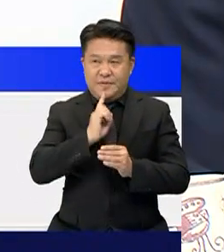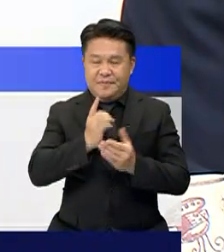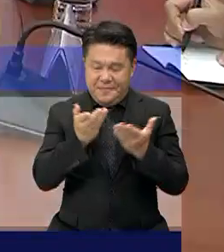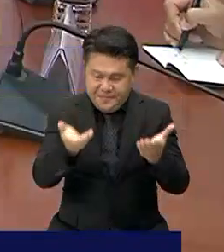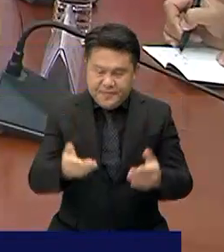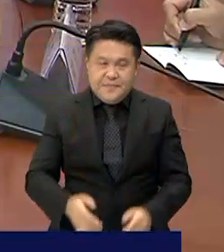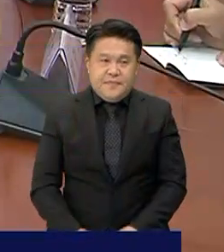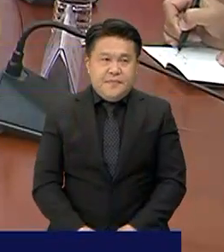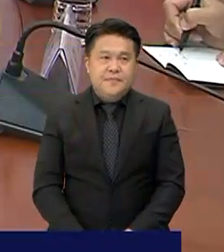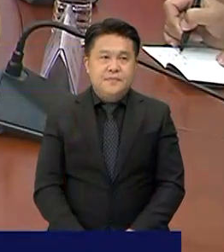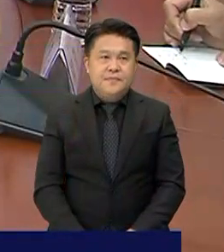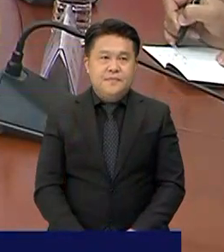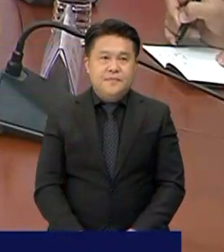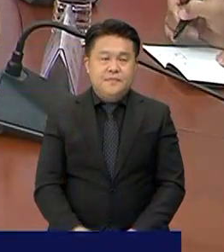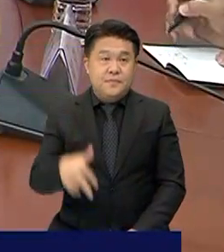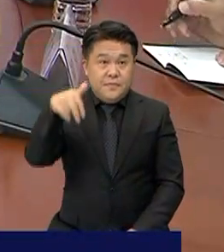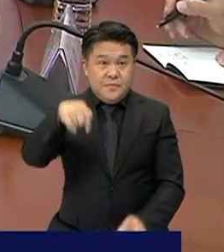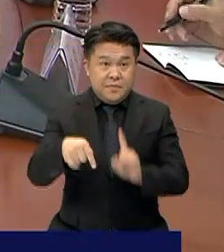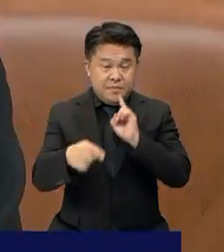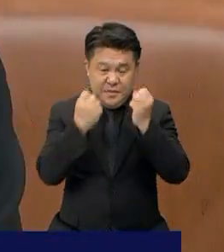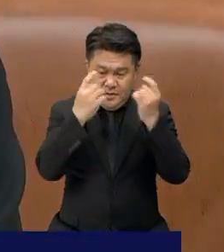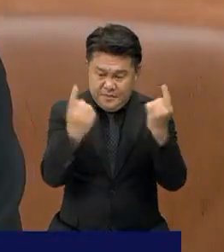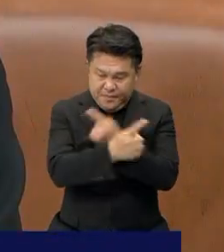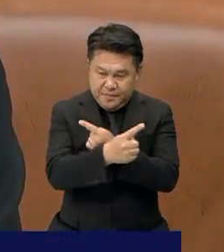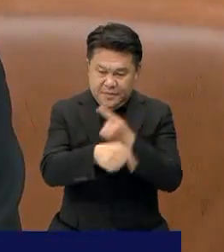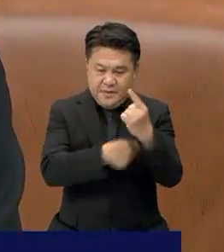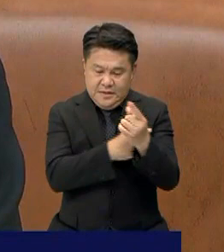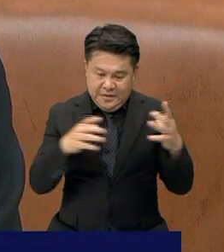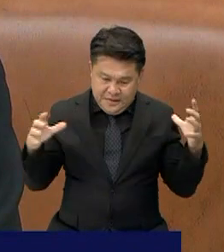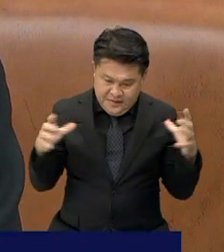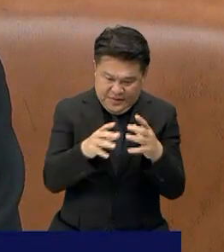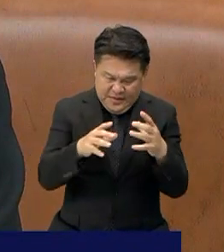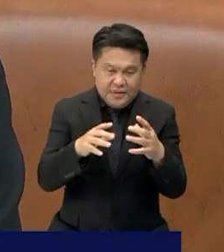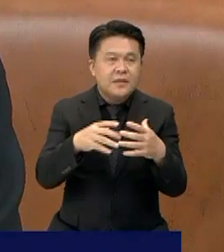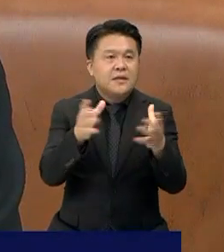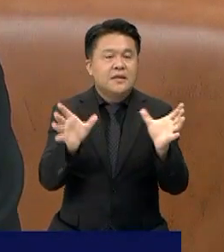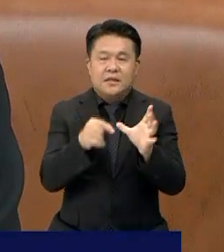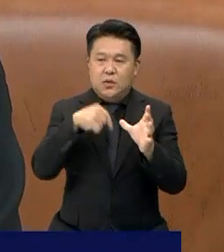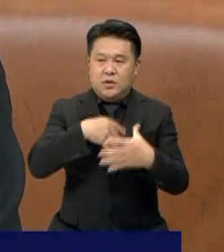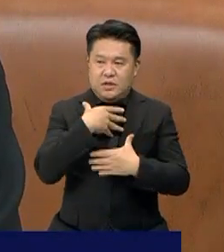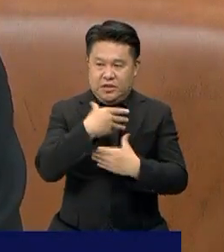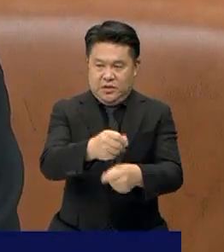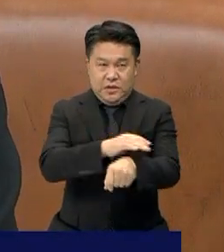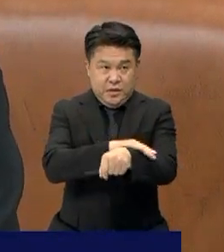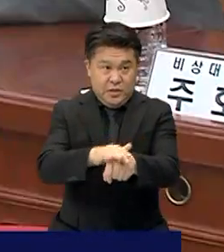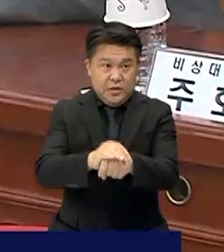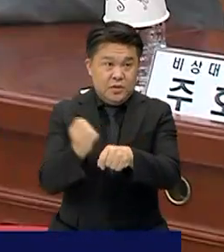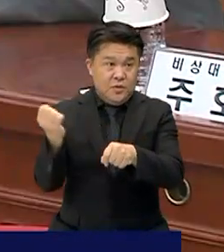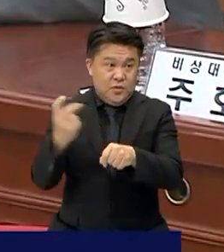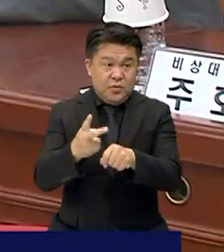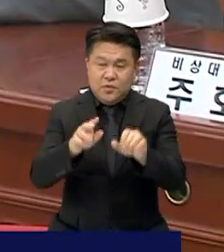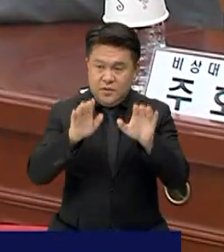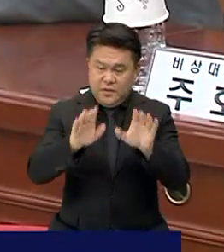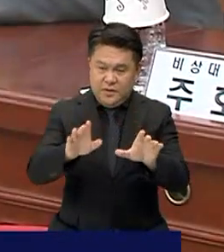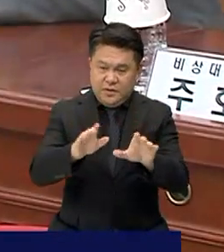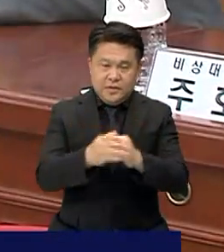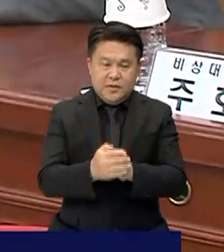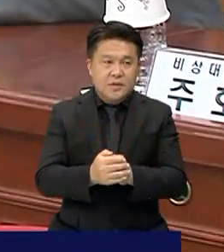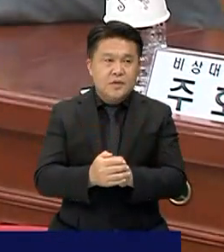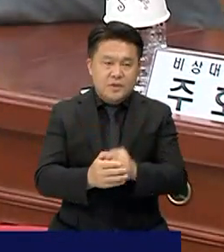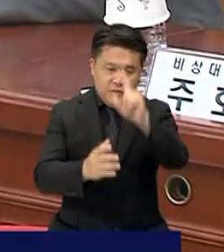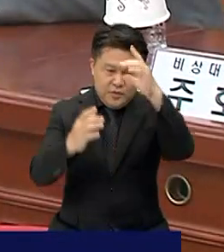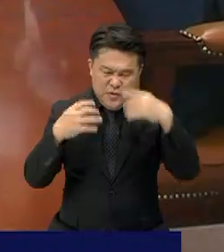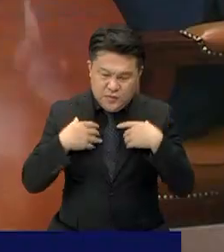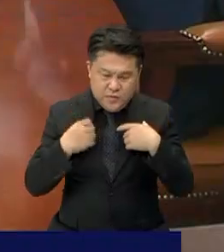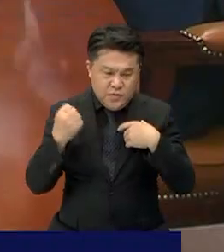드립니다. 주 위원장은 혁신과 단결을 통한 당내 안정화를 주문하면서 정부가 민심과 괴리되는 일이